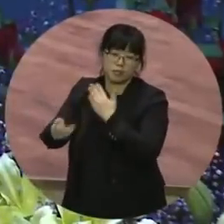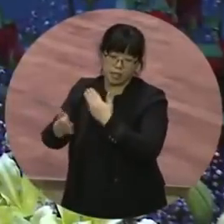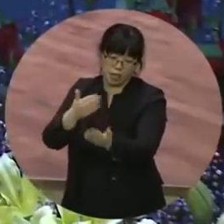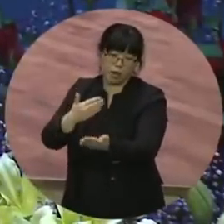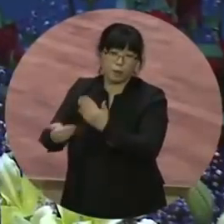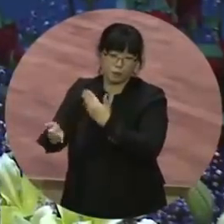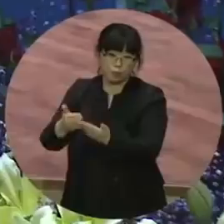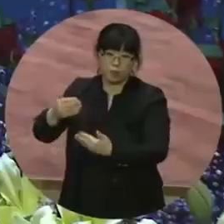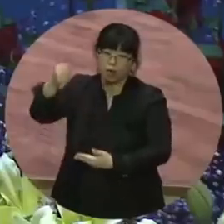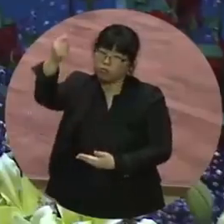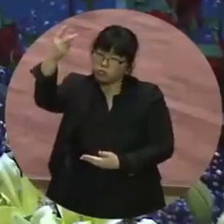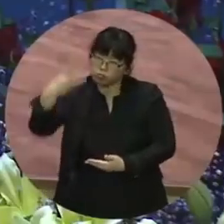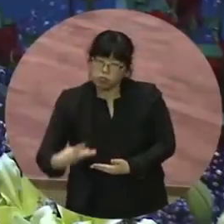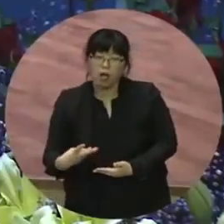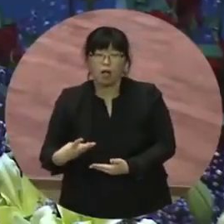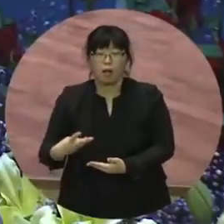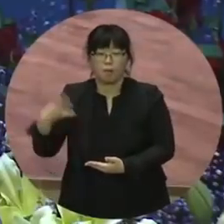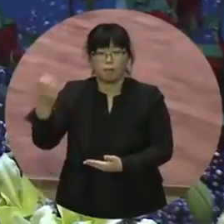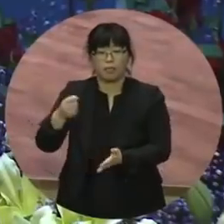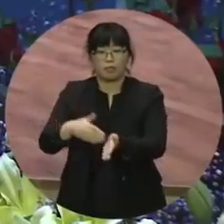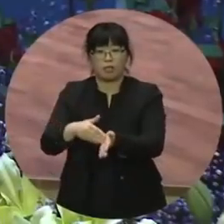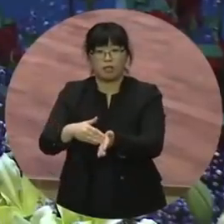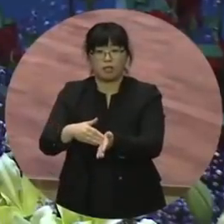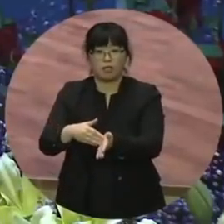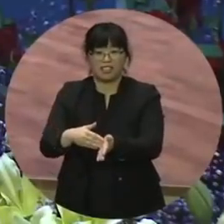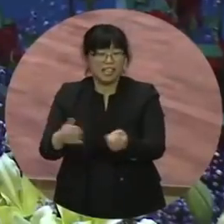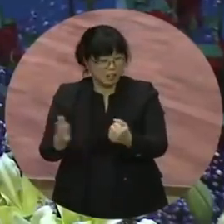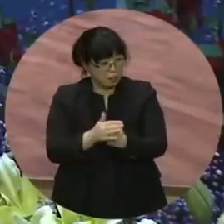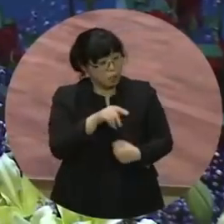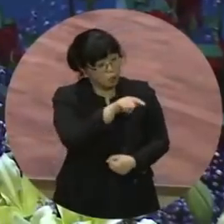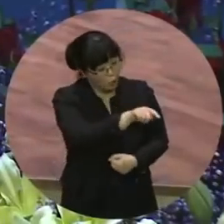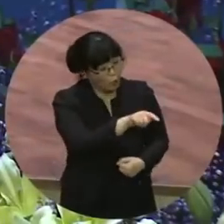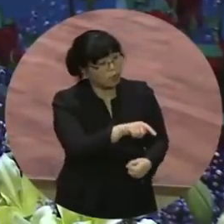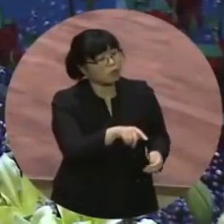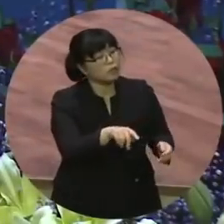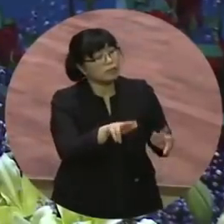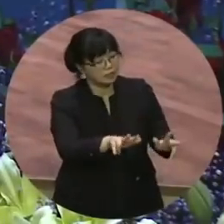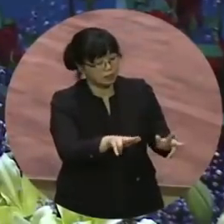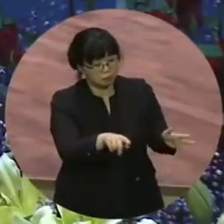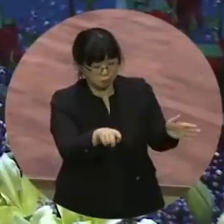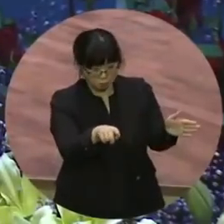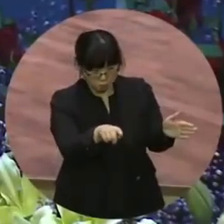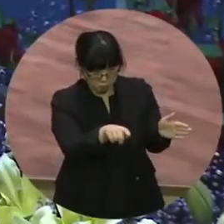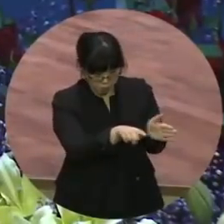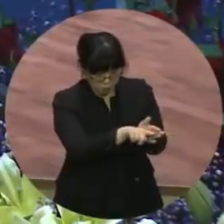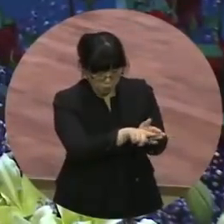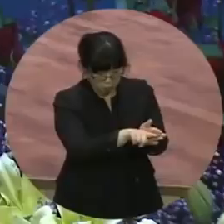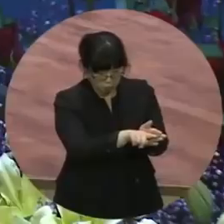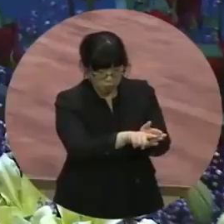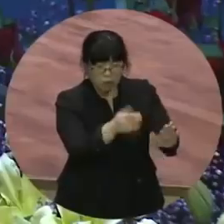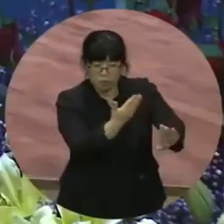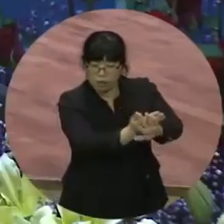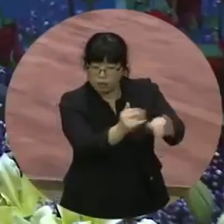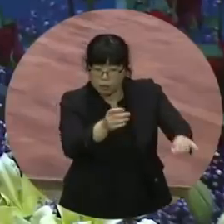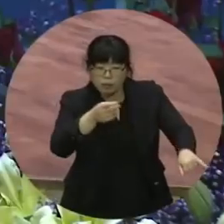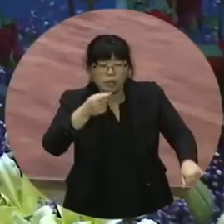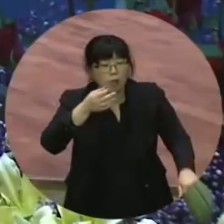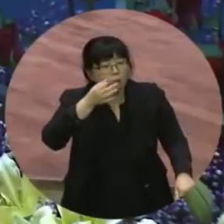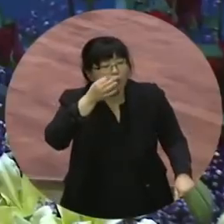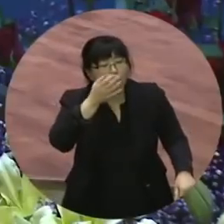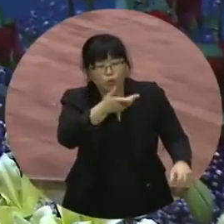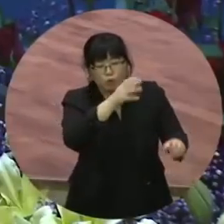하나님 나를 사용했다. 지금 이 질병을 통해서 이건 수술 끝나고 나거든. 이제 완전히 새로운, 이야